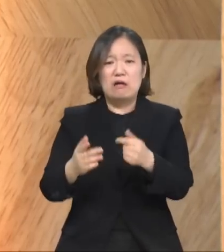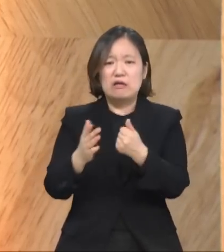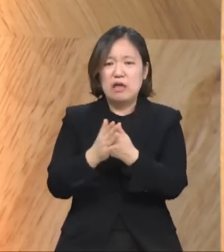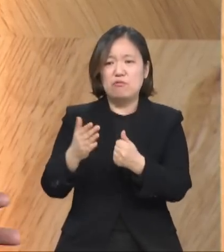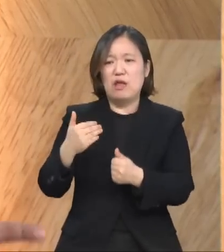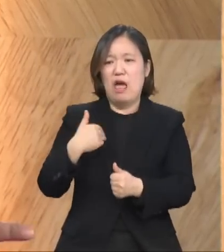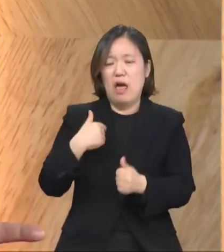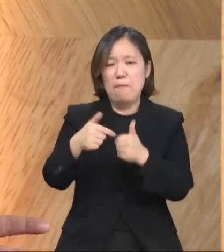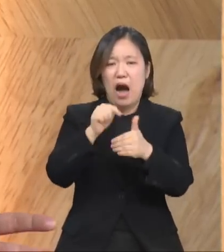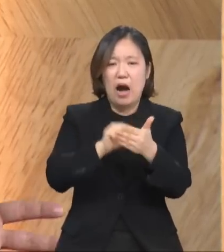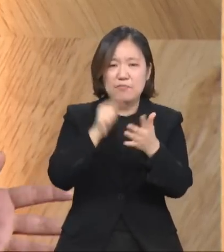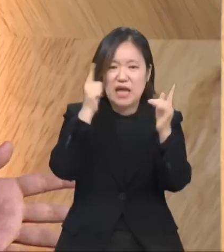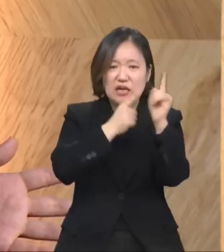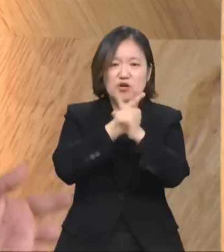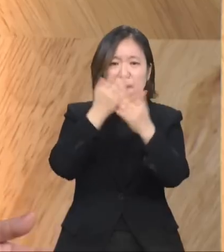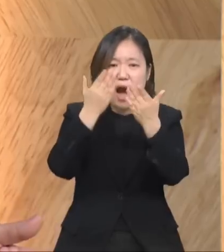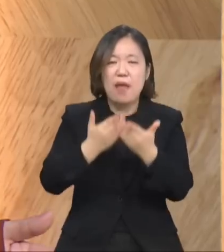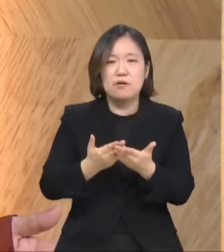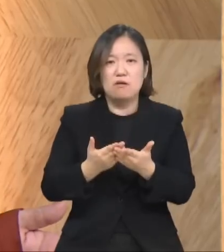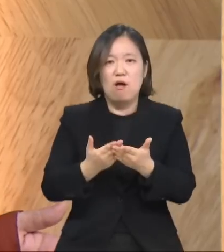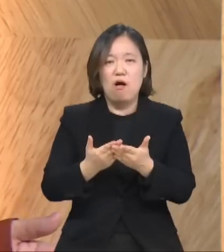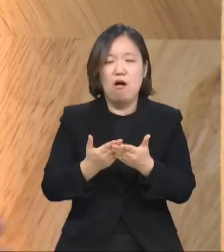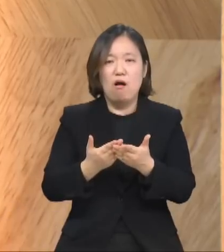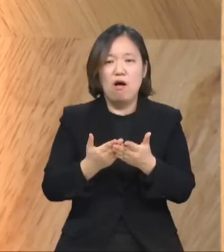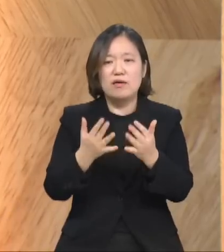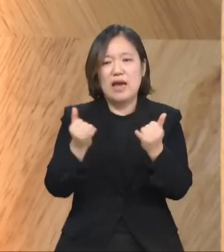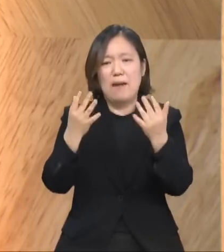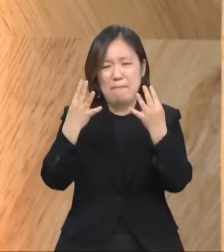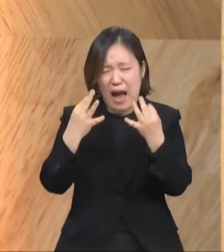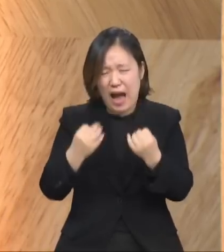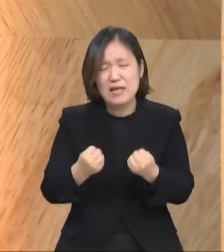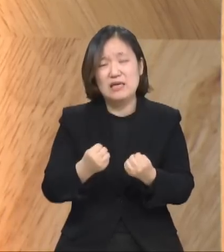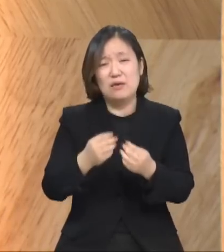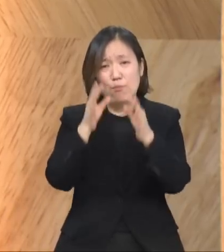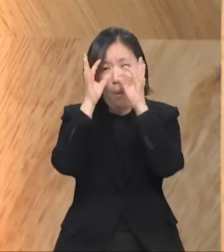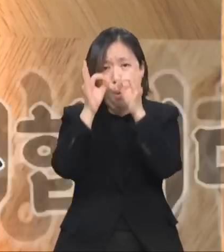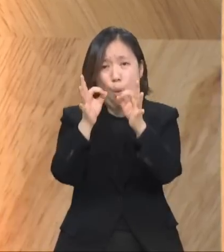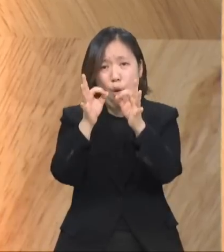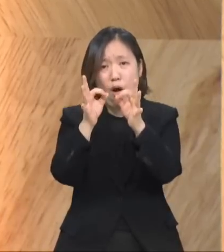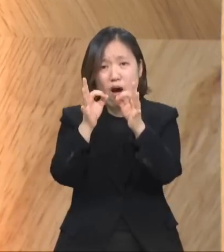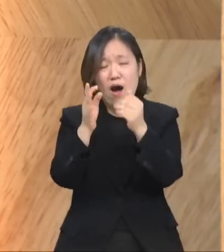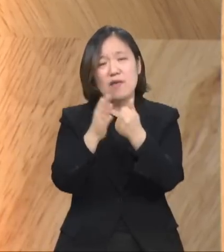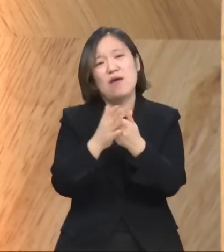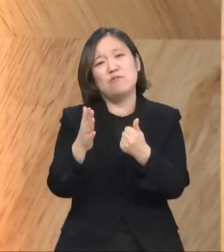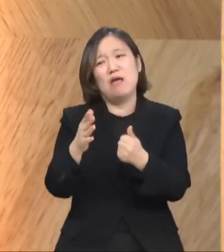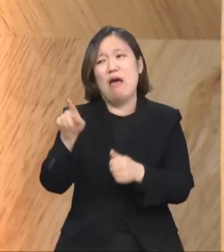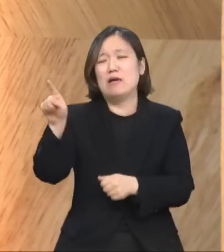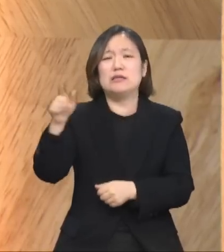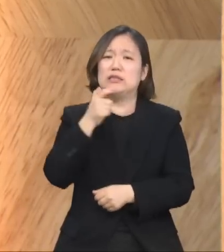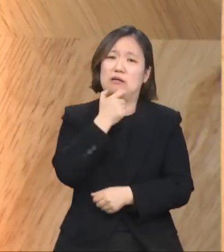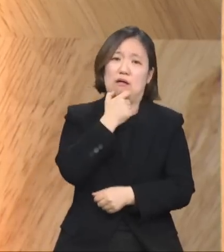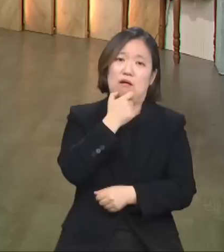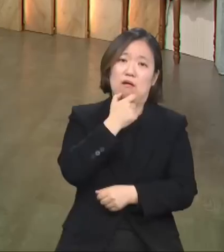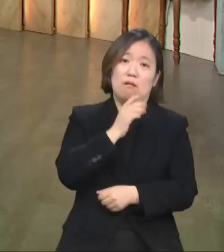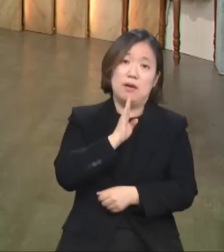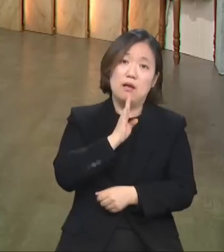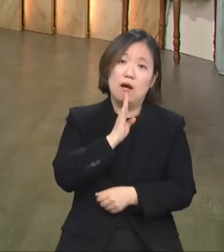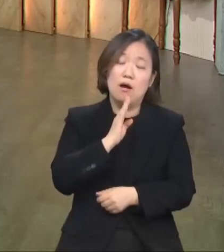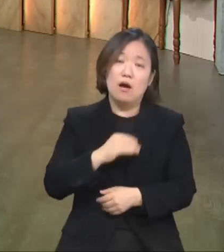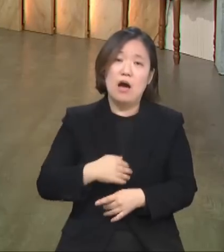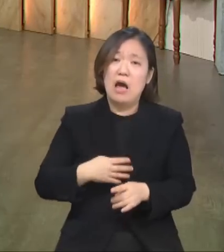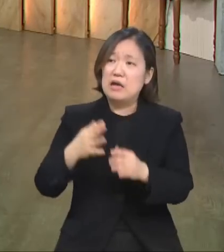불자님들이나 순진한 사람들을 너무 많이 보고 상담을 받았기 때문에 저는 이런 걸 굉장히 싫어합니다